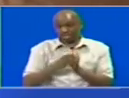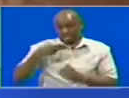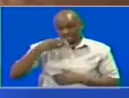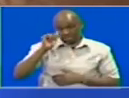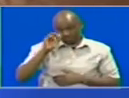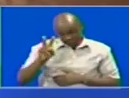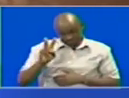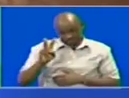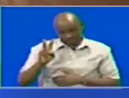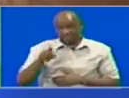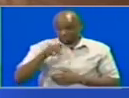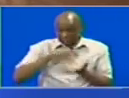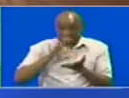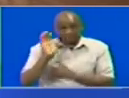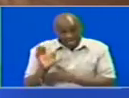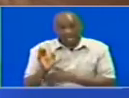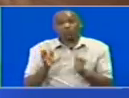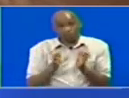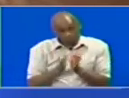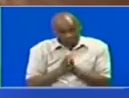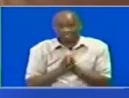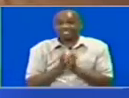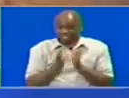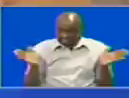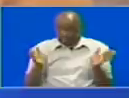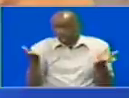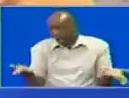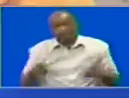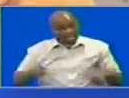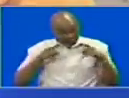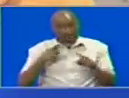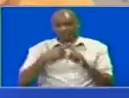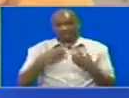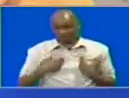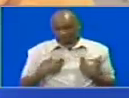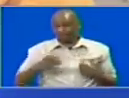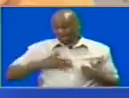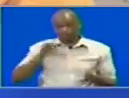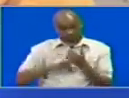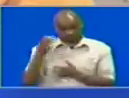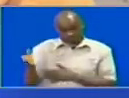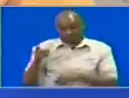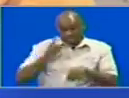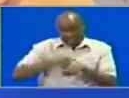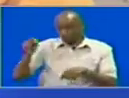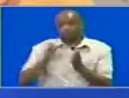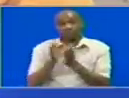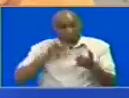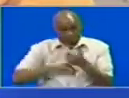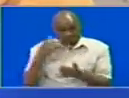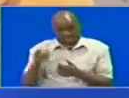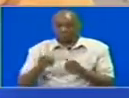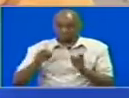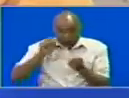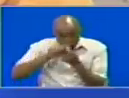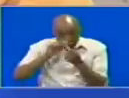in his HIV status and general outlook in life. Naye mke wangu nilipompeleka